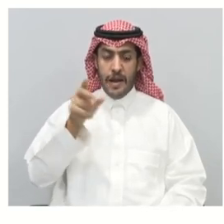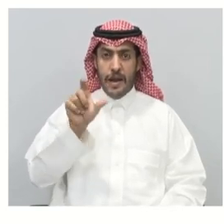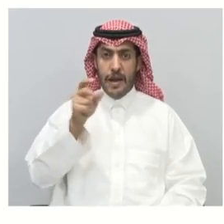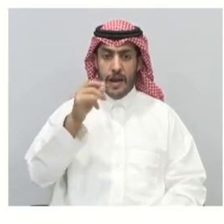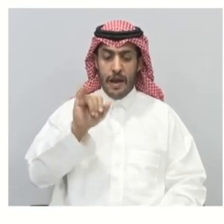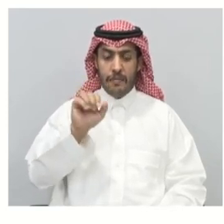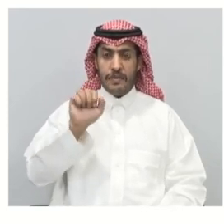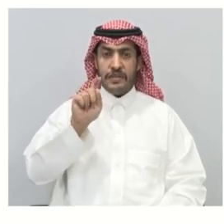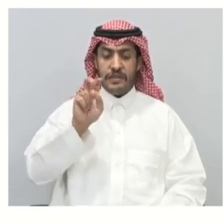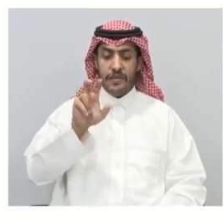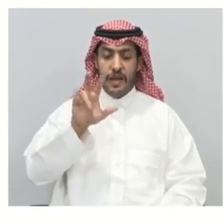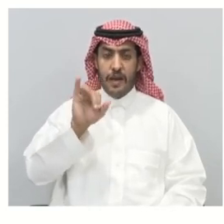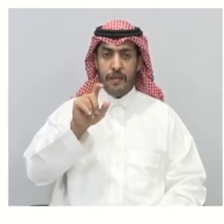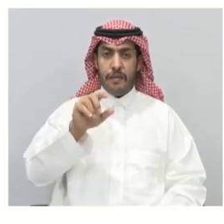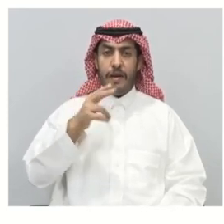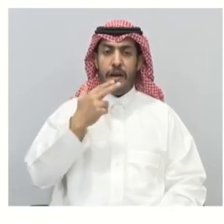نعمه